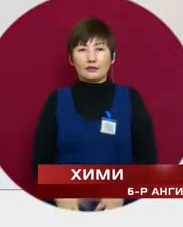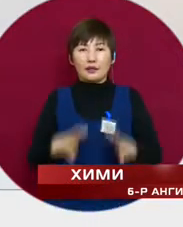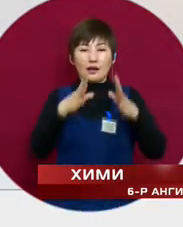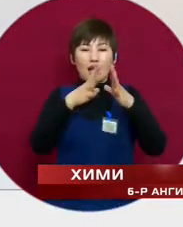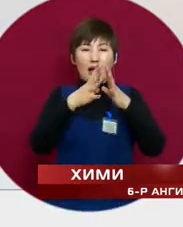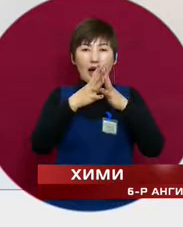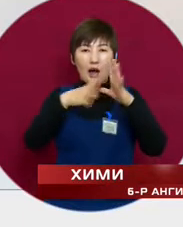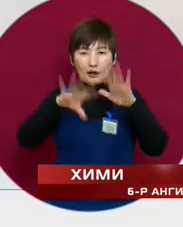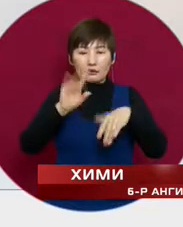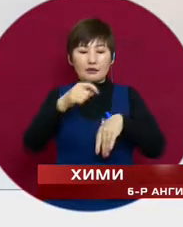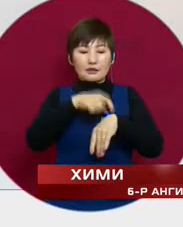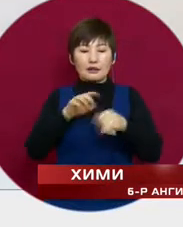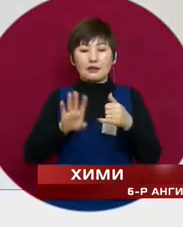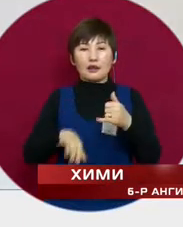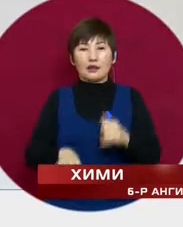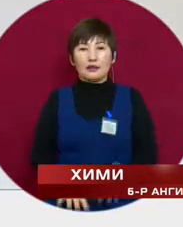15 цагийн дараа,